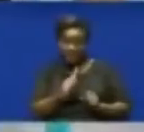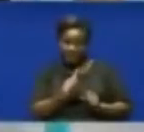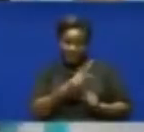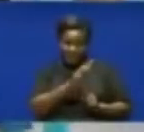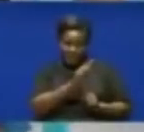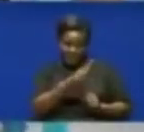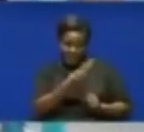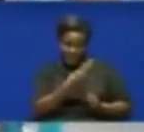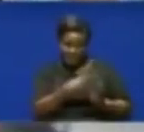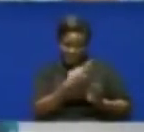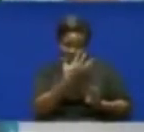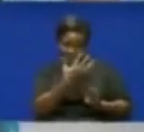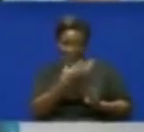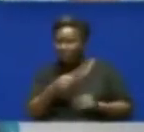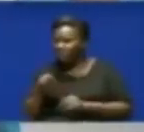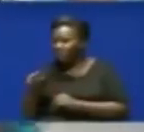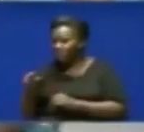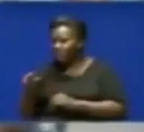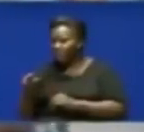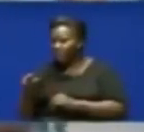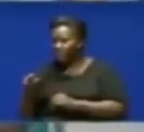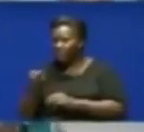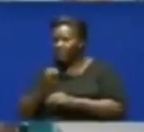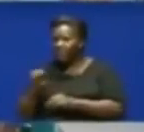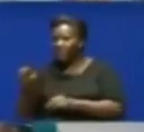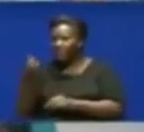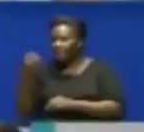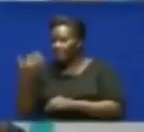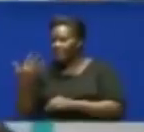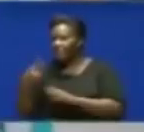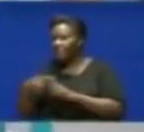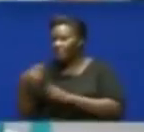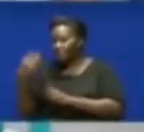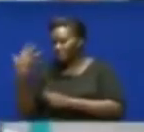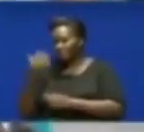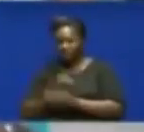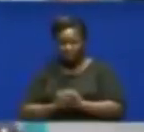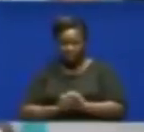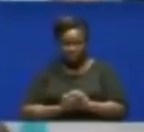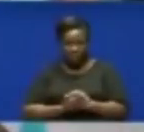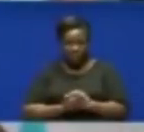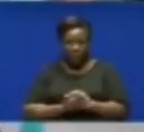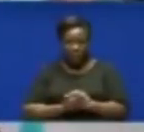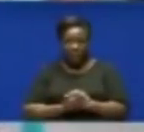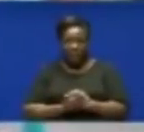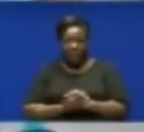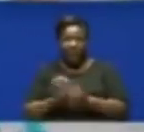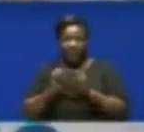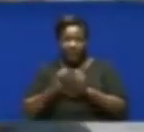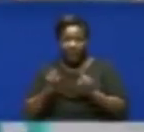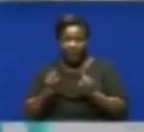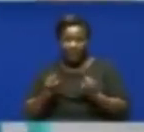ni 2,500 na hii size hii ni shilingi 5,500. Lakini kikubwa katika kupeana elimu katika kiwanda